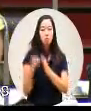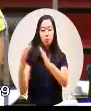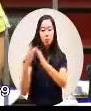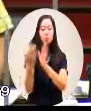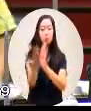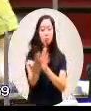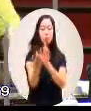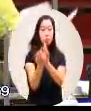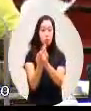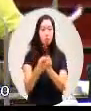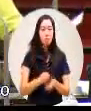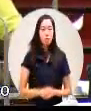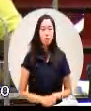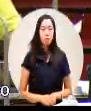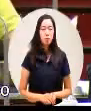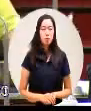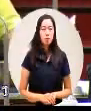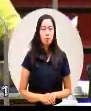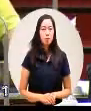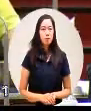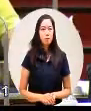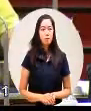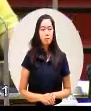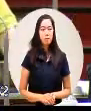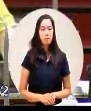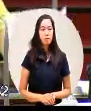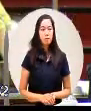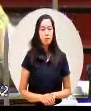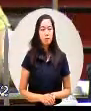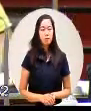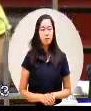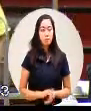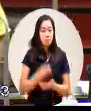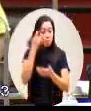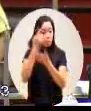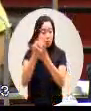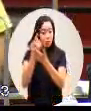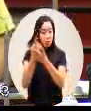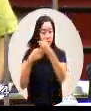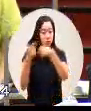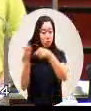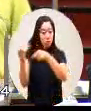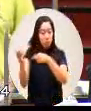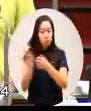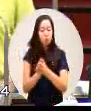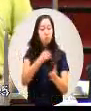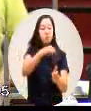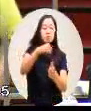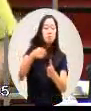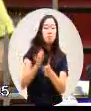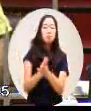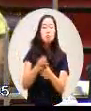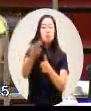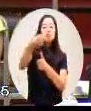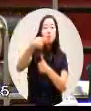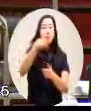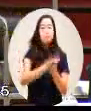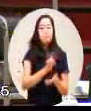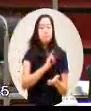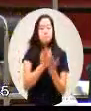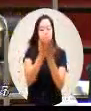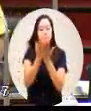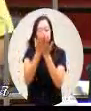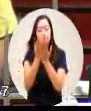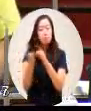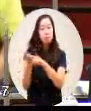面，特工那轮到伊教课，伊拢叫我自修，啊伊咧创啊，伊咧拍麻